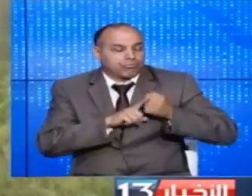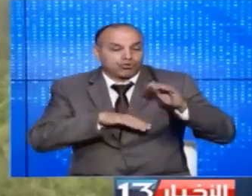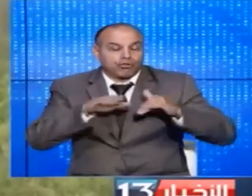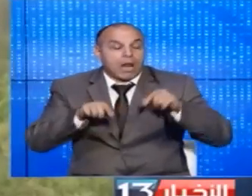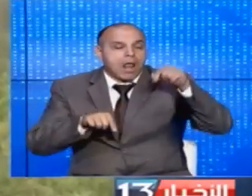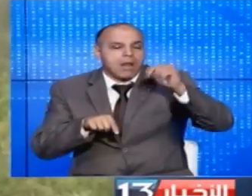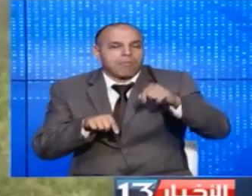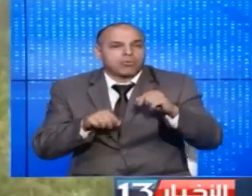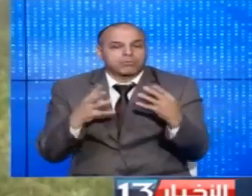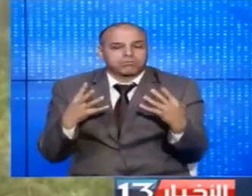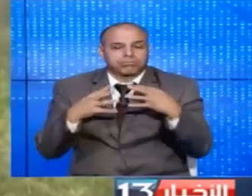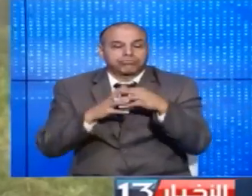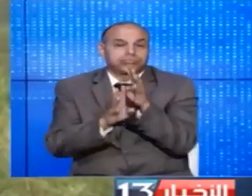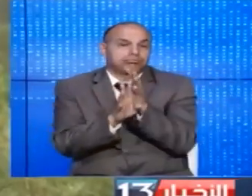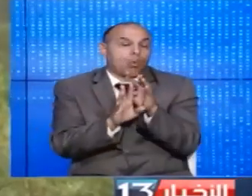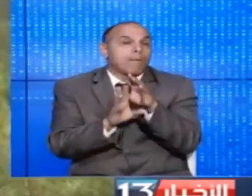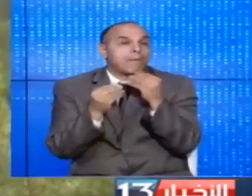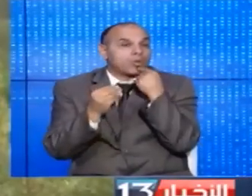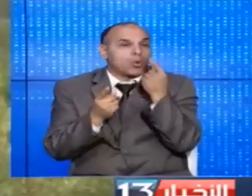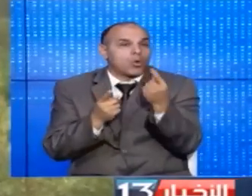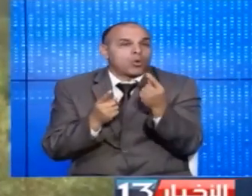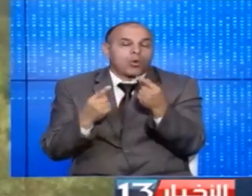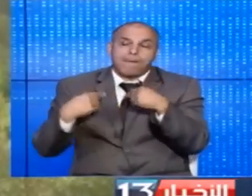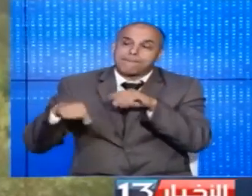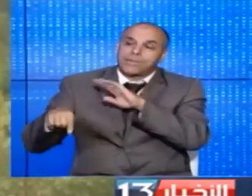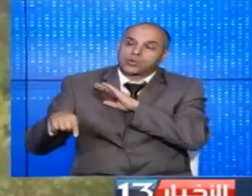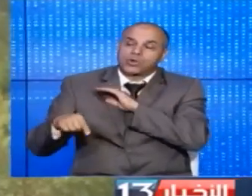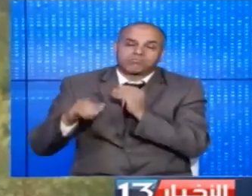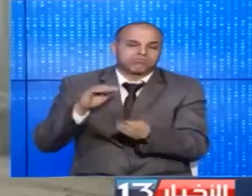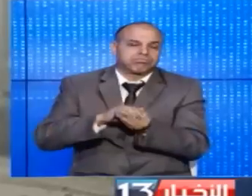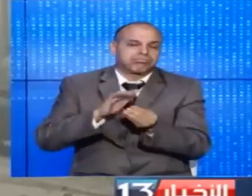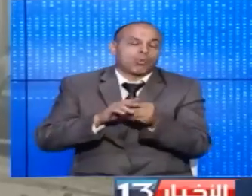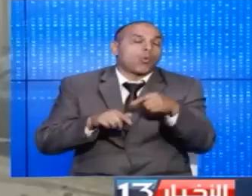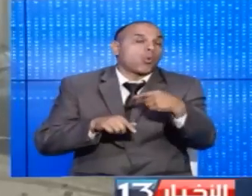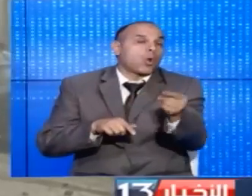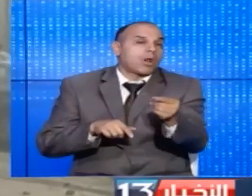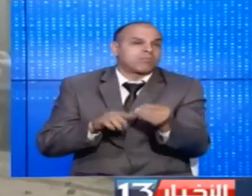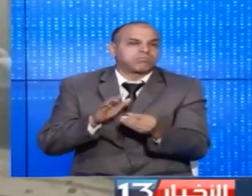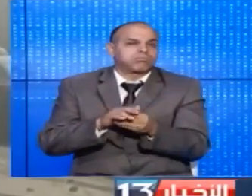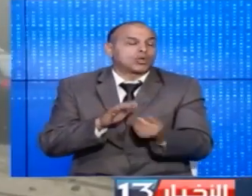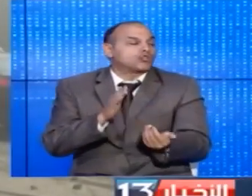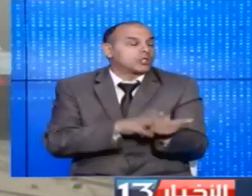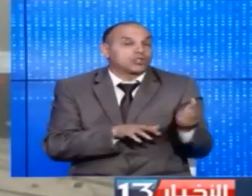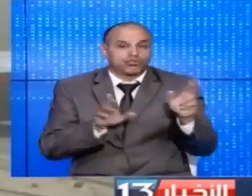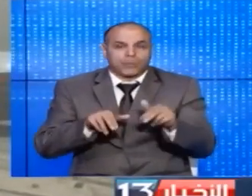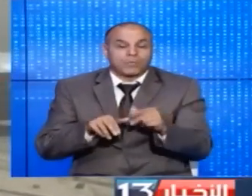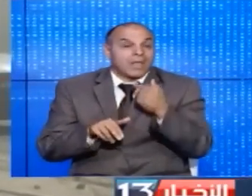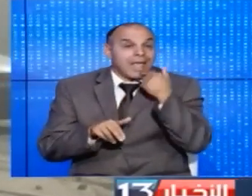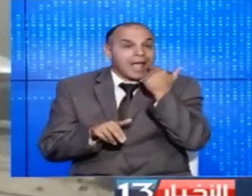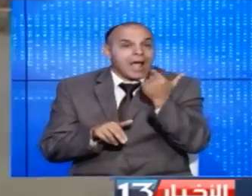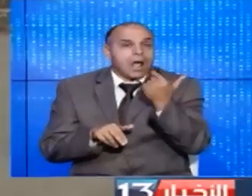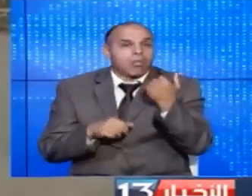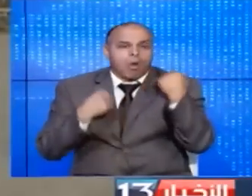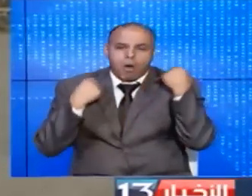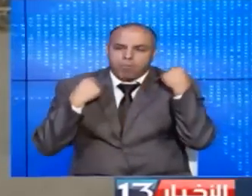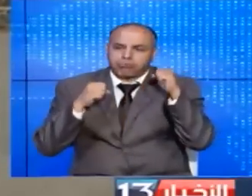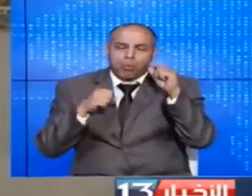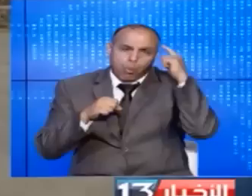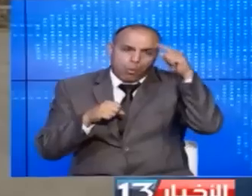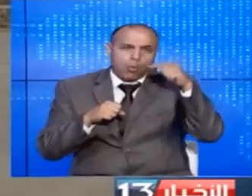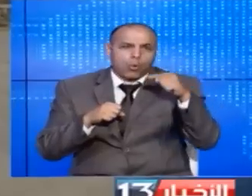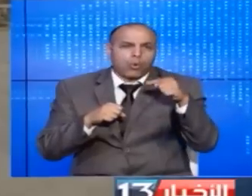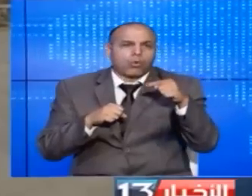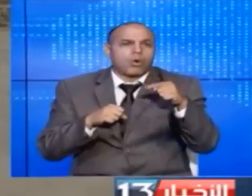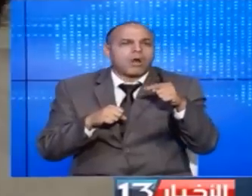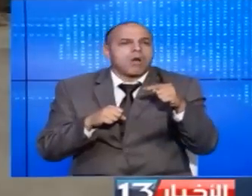الذي توحدت طوائفه في وجه ما سمي بالفساد المستشري والفاسدين الجدد. وكانت موجات التوتر قد اندلعت